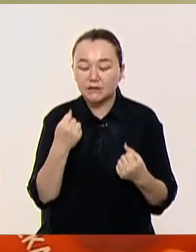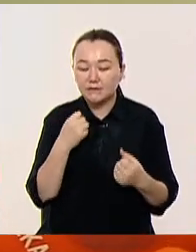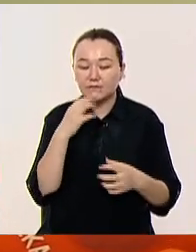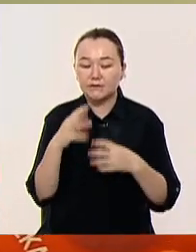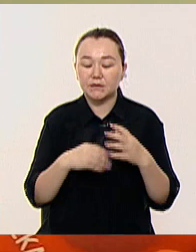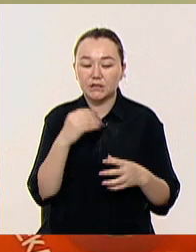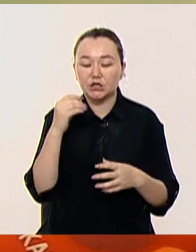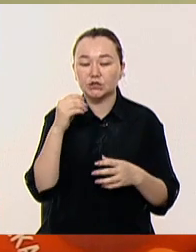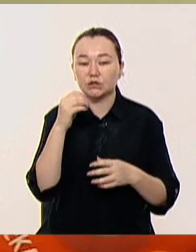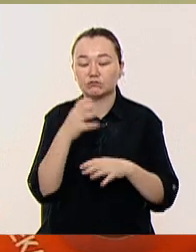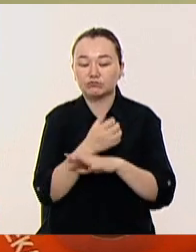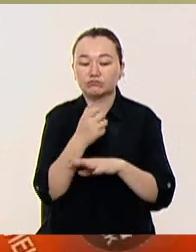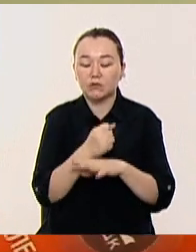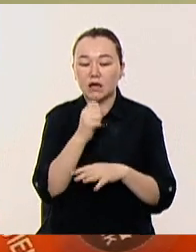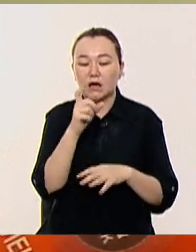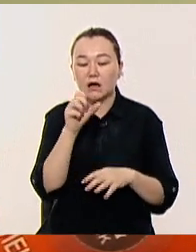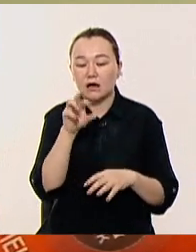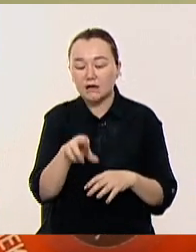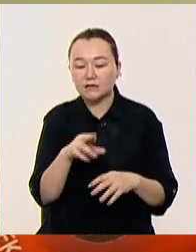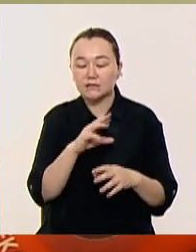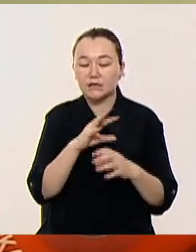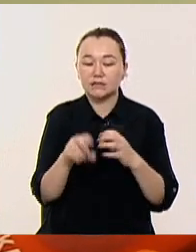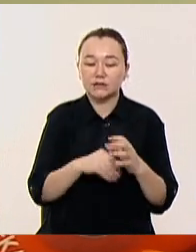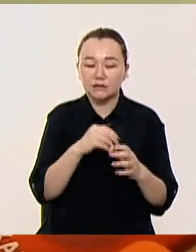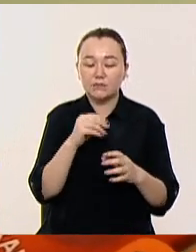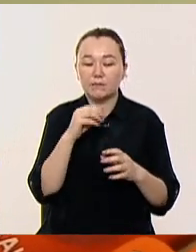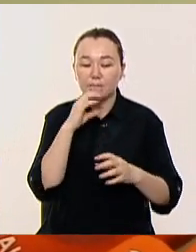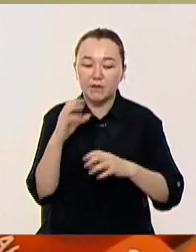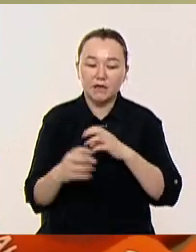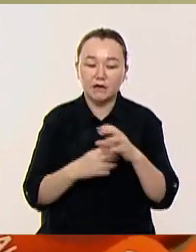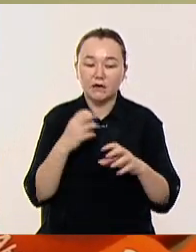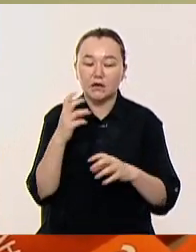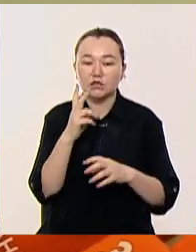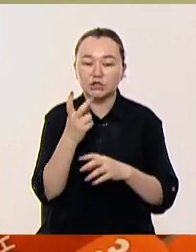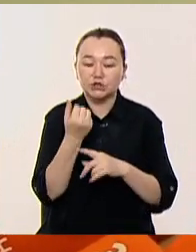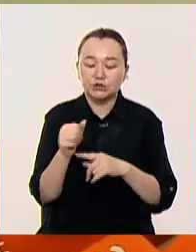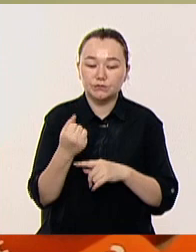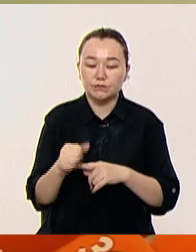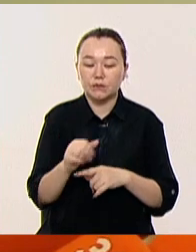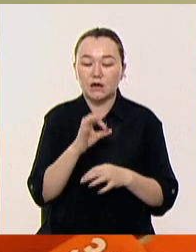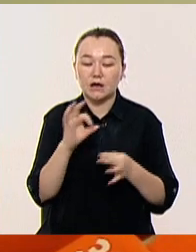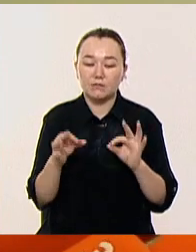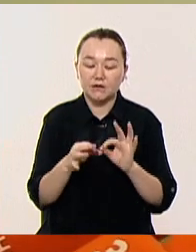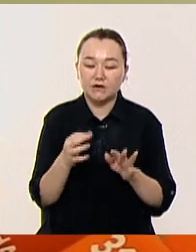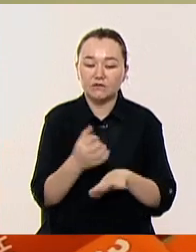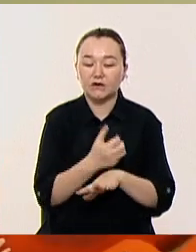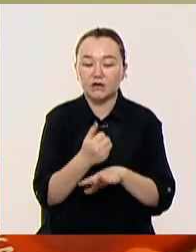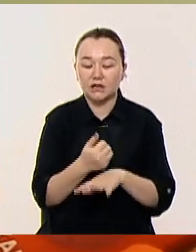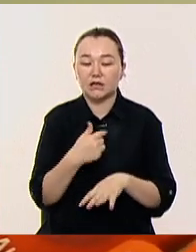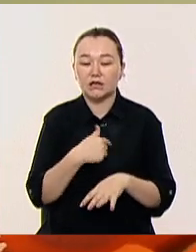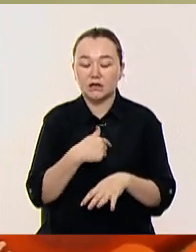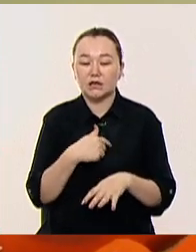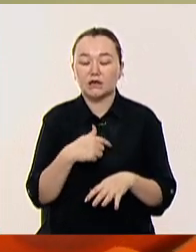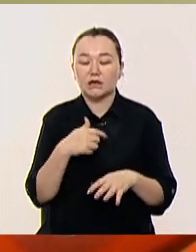всемирный чемпионат Азии, чемпионат мира, Олимпиаду выиграет, тогда играется